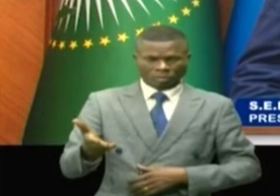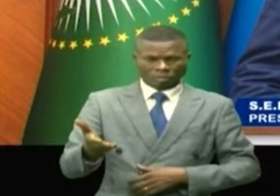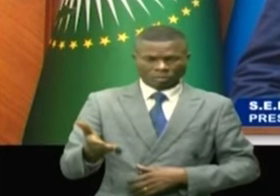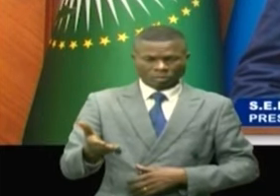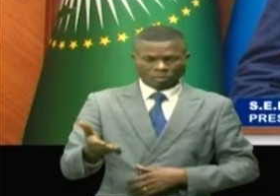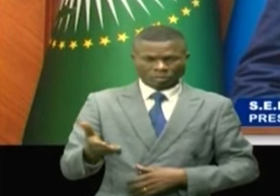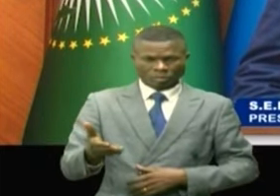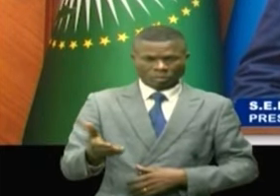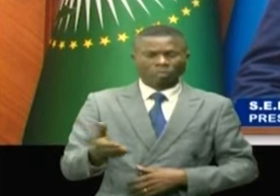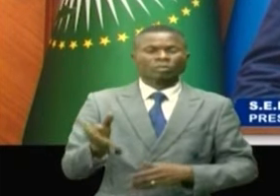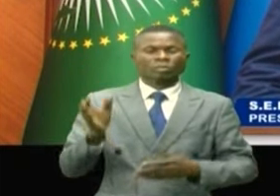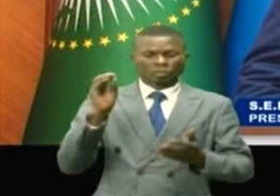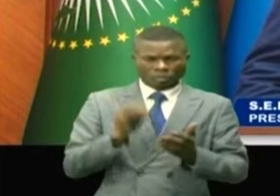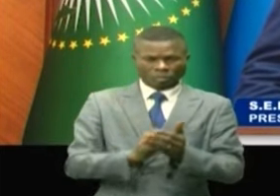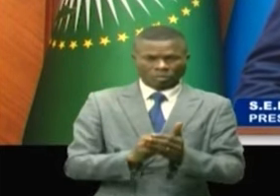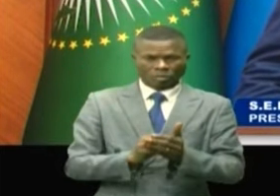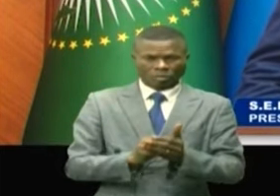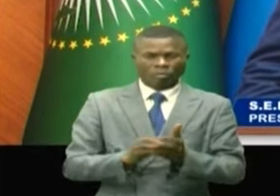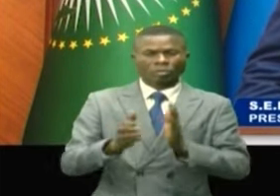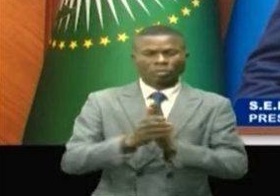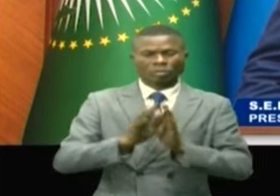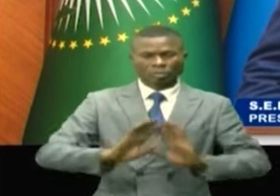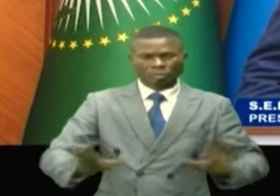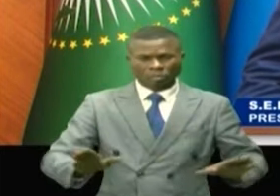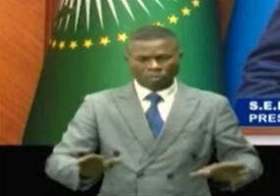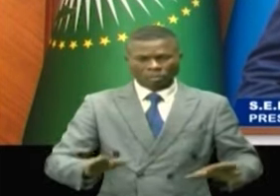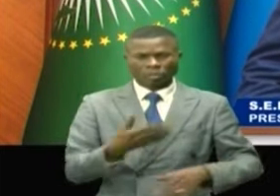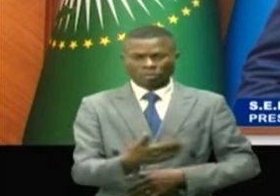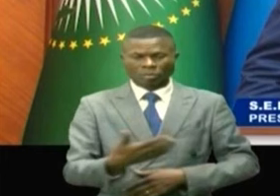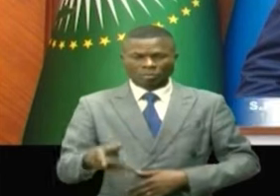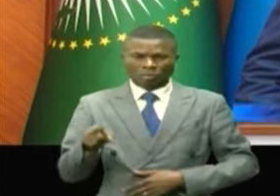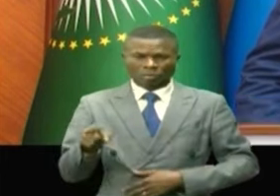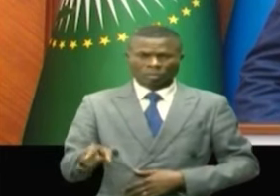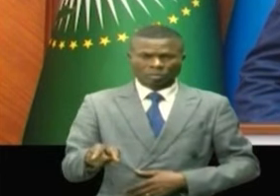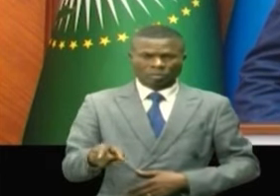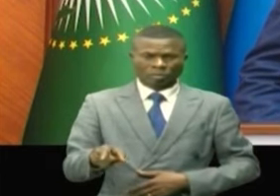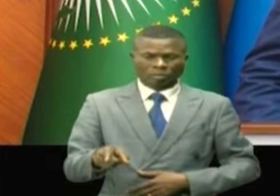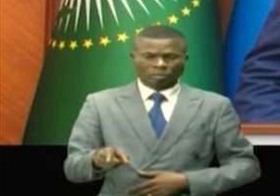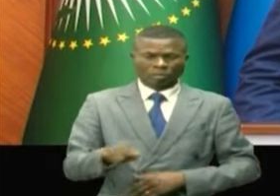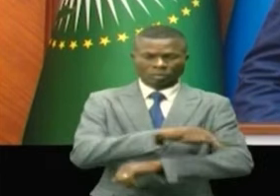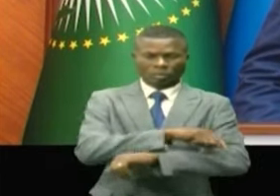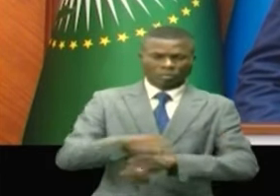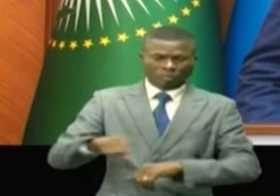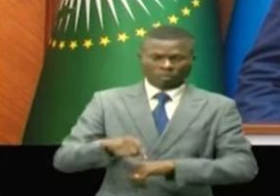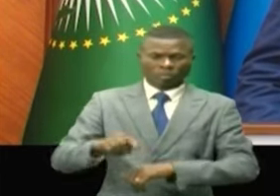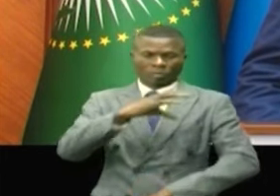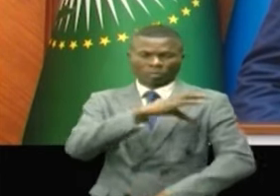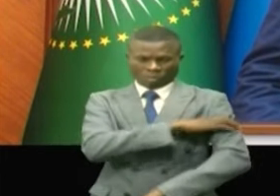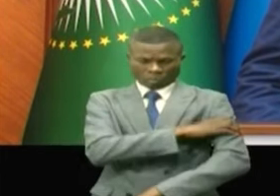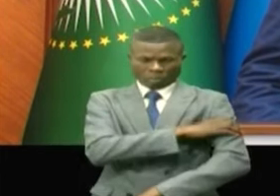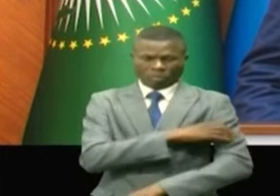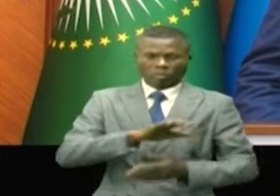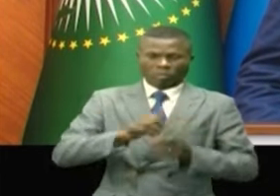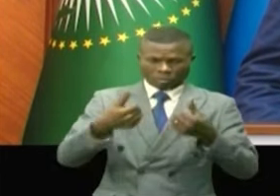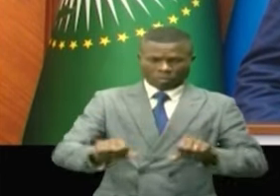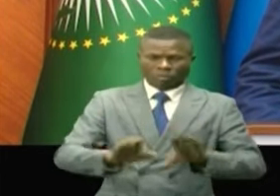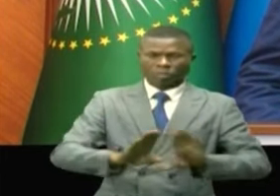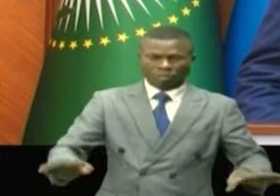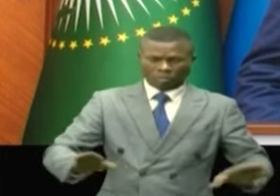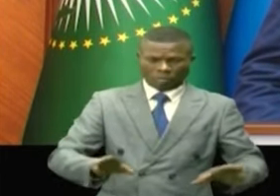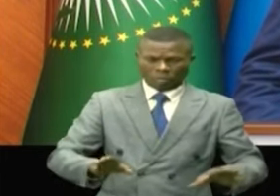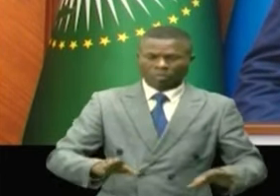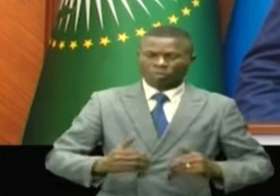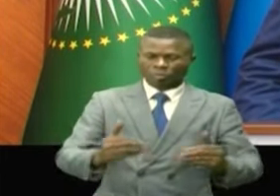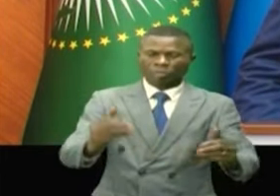s'en dire qu'en plus de leurs compétences matérielles les juridictions civiles du reste compétentes pour gérer les